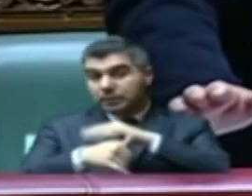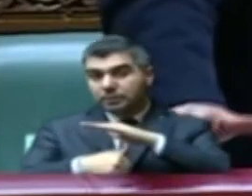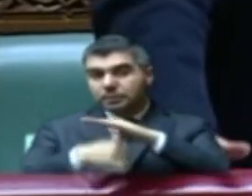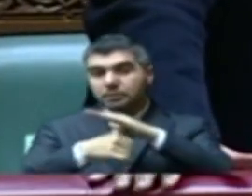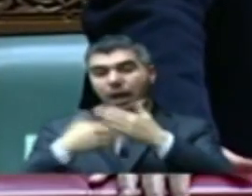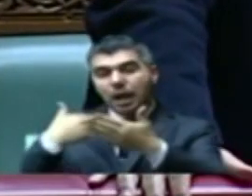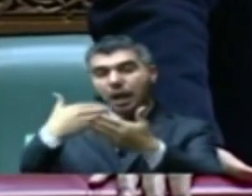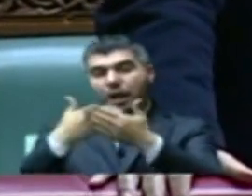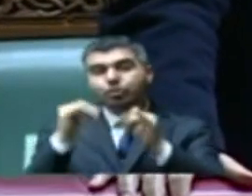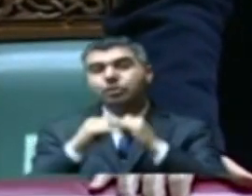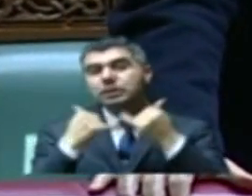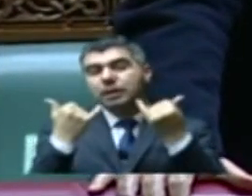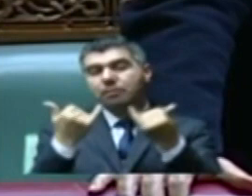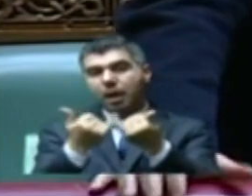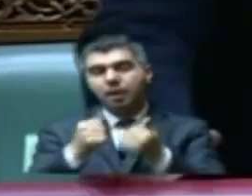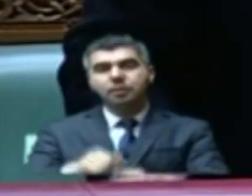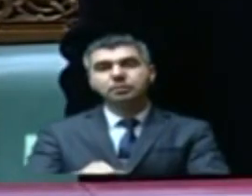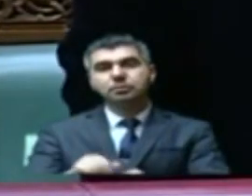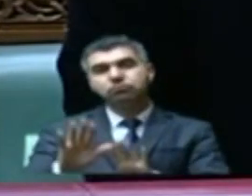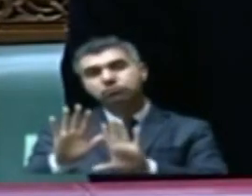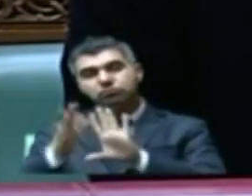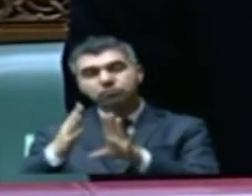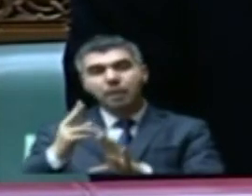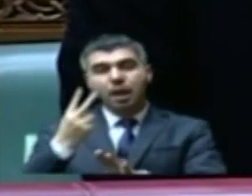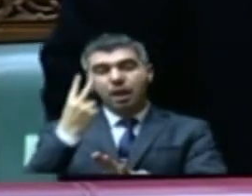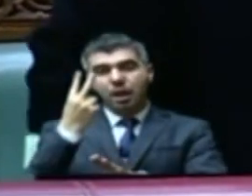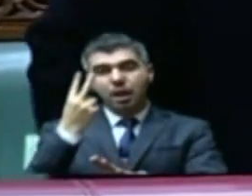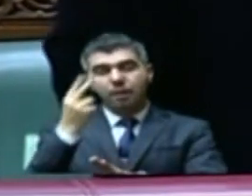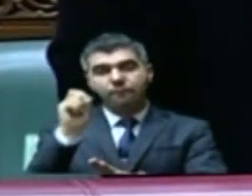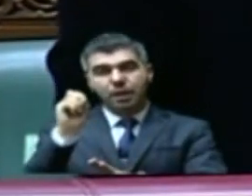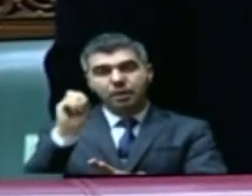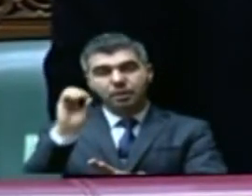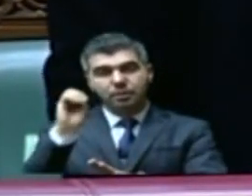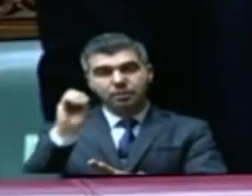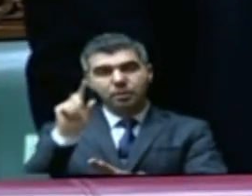آخر اجتماع له منذ سنة